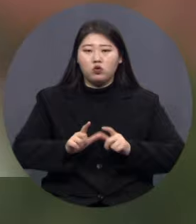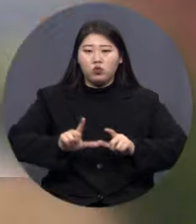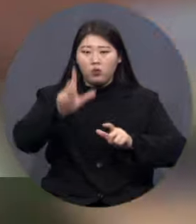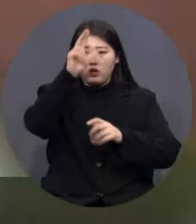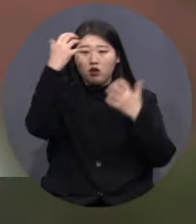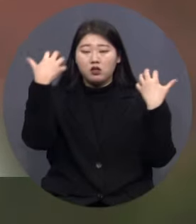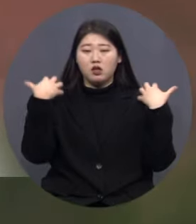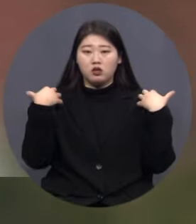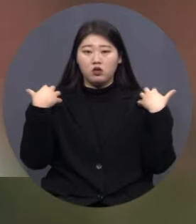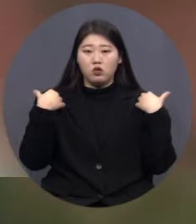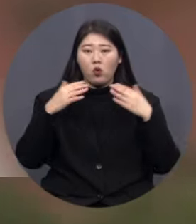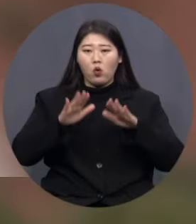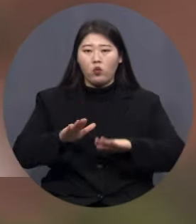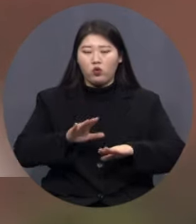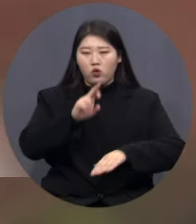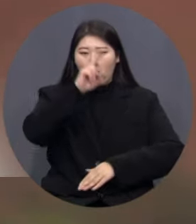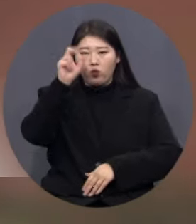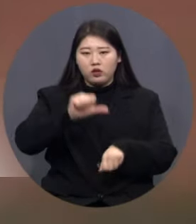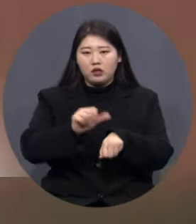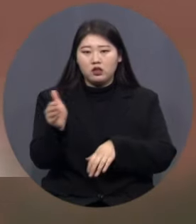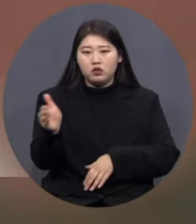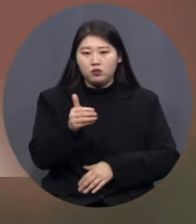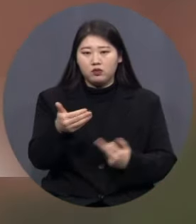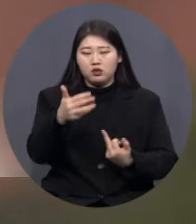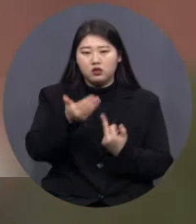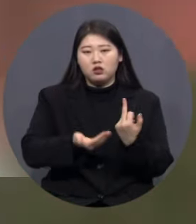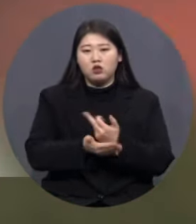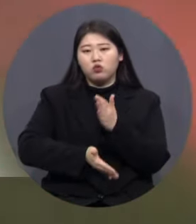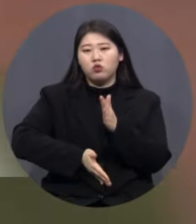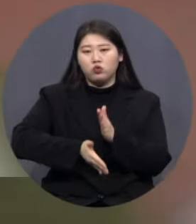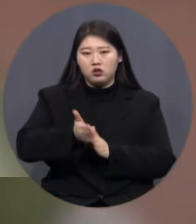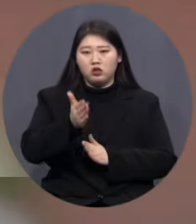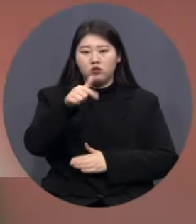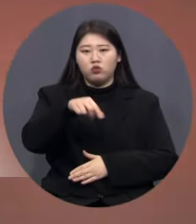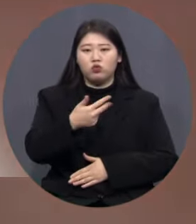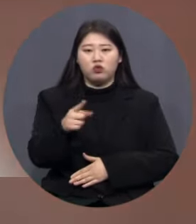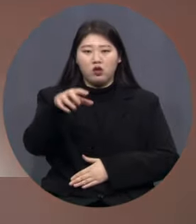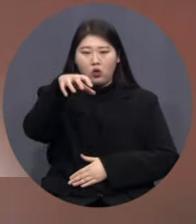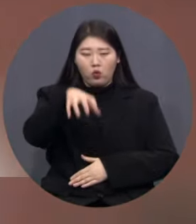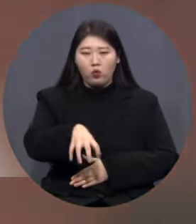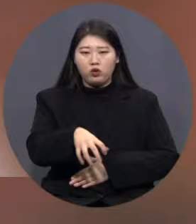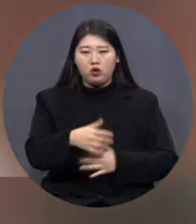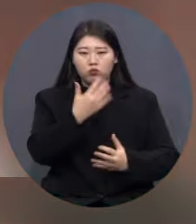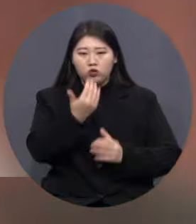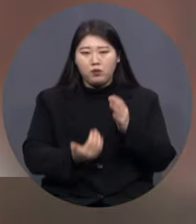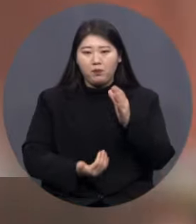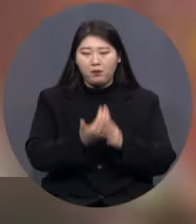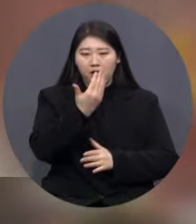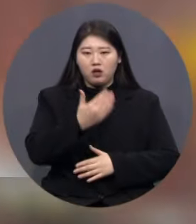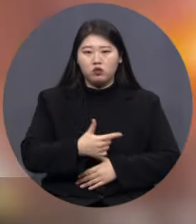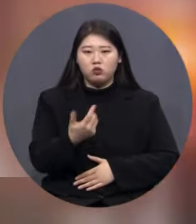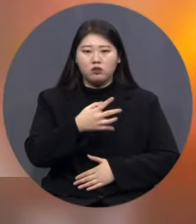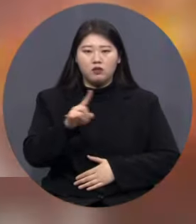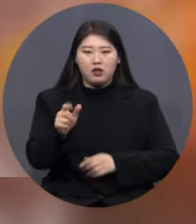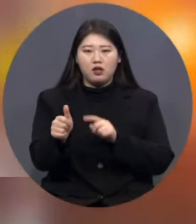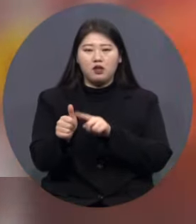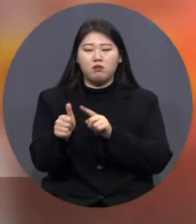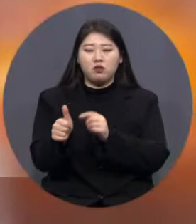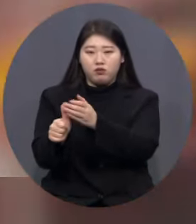제주동부경찰서는 오늘 오후 5시쯤 제주시 구자한 주점에 불을 혐성을